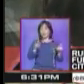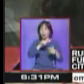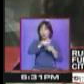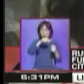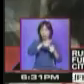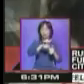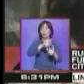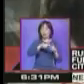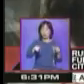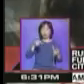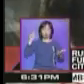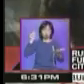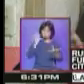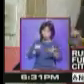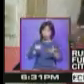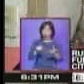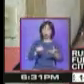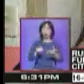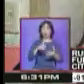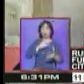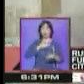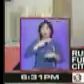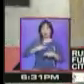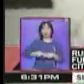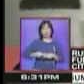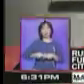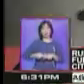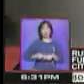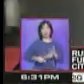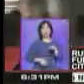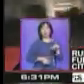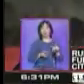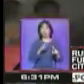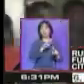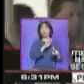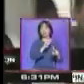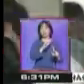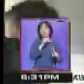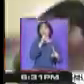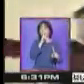tinuldukan niya ng pangalang. Ayaw naman magsalita ni Rufa tungkol sa issue.